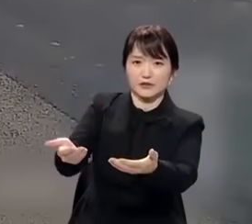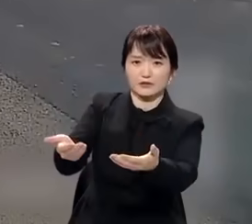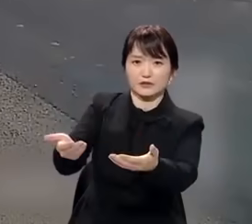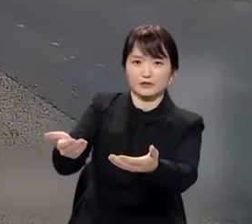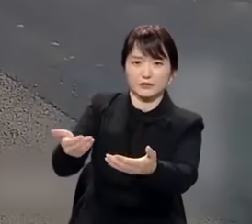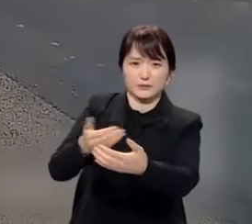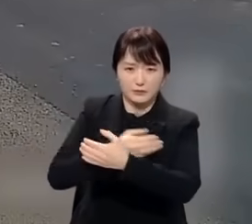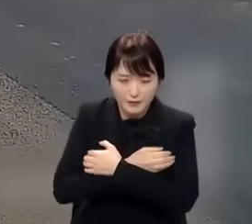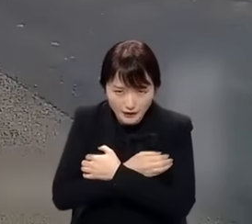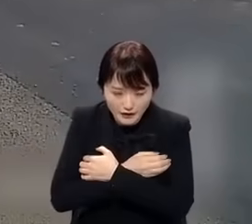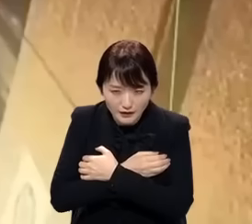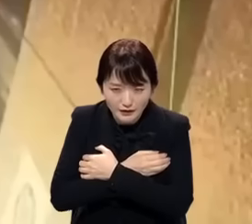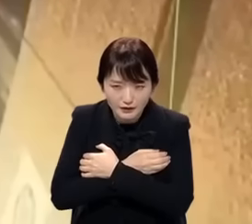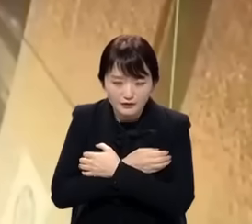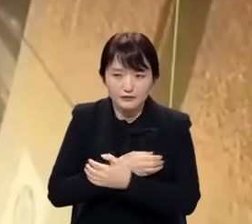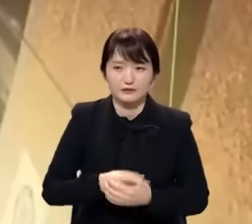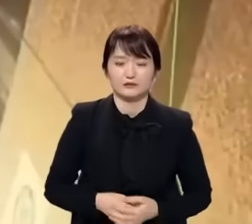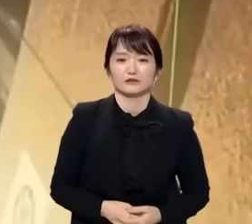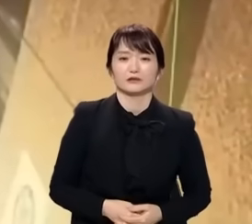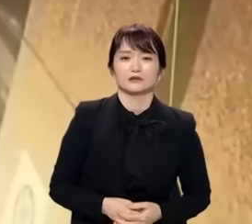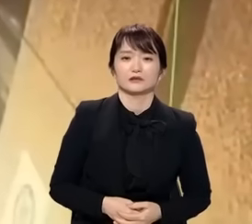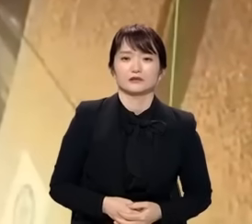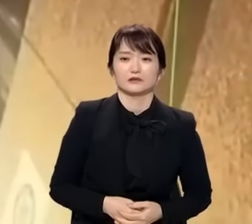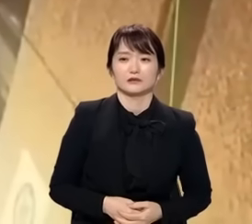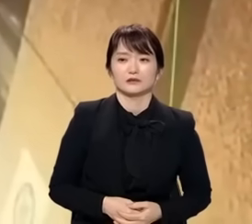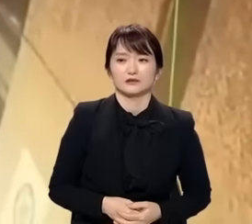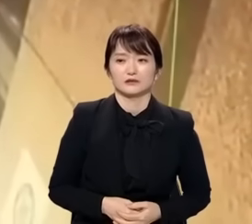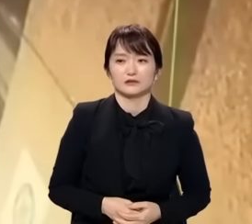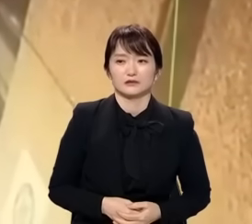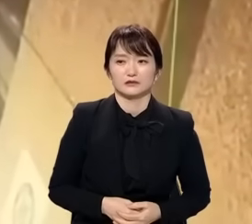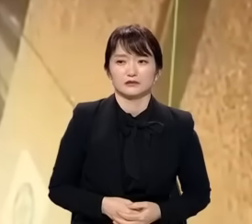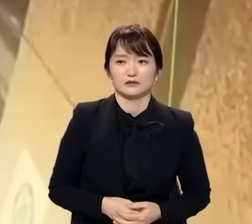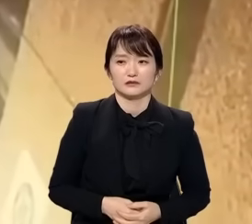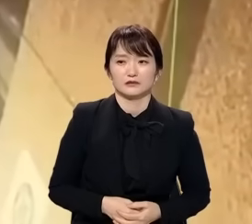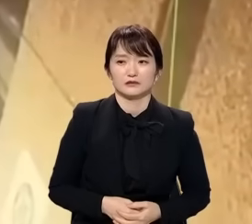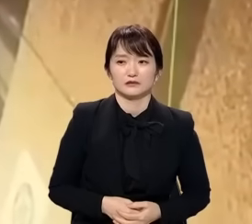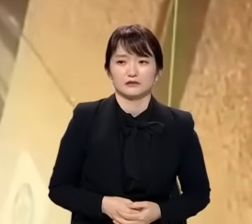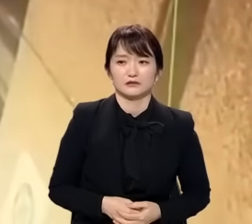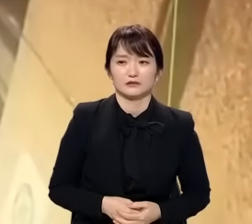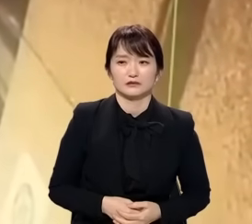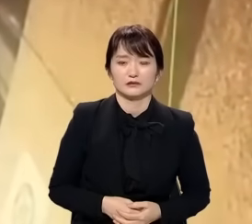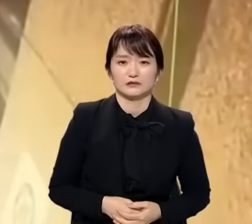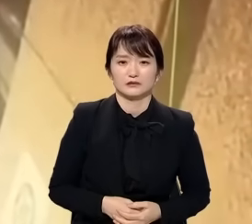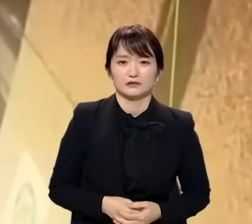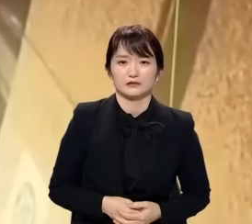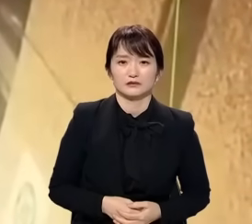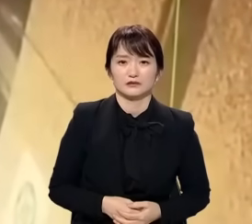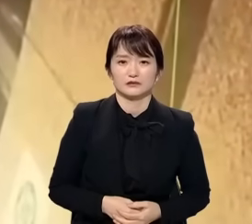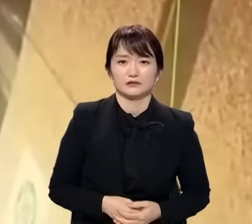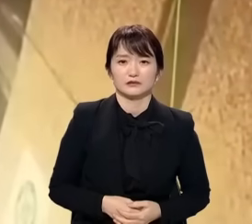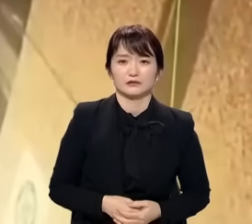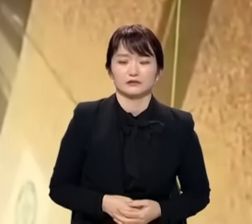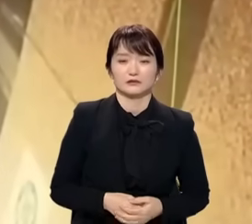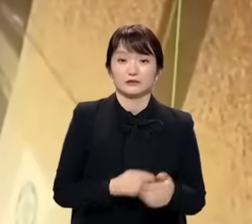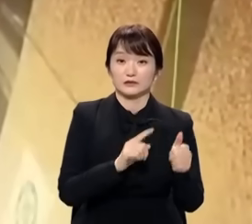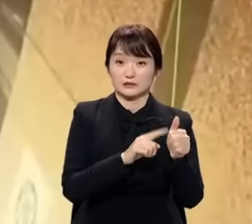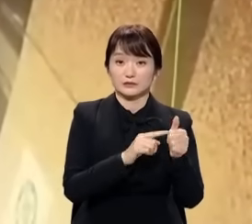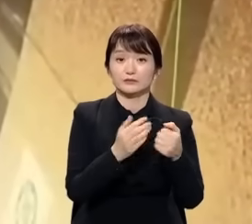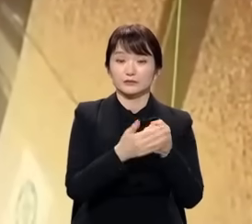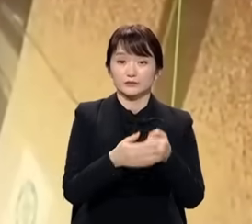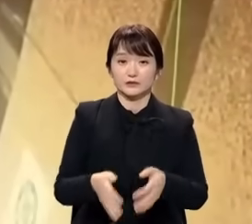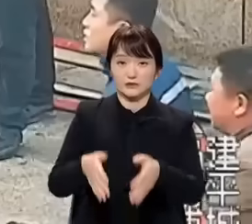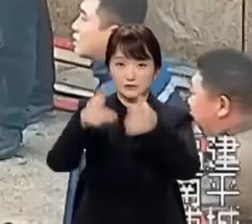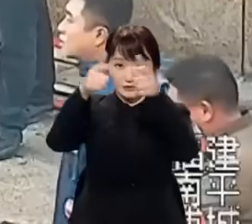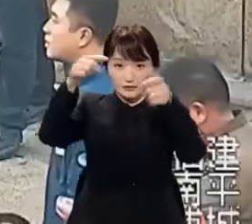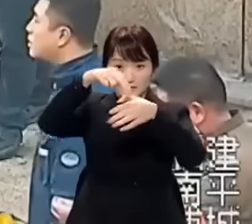들어올렸습니다. 그리고 아이가 간판에 부딪히는 순간 그 밑에서 이 아이를 딱 낚아챈 겁니다. 잡았다. 네, 남성 덕분에